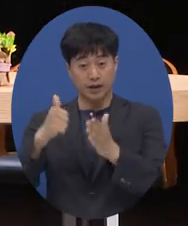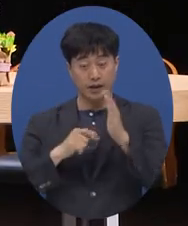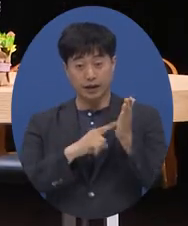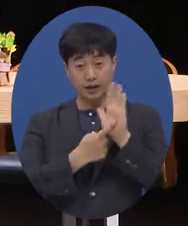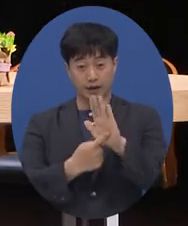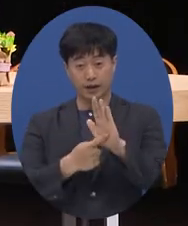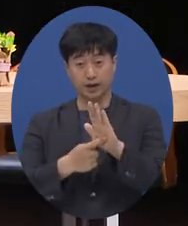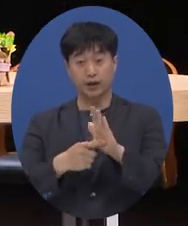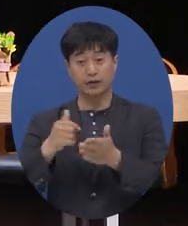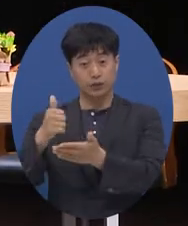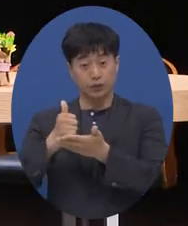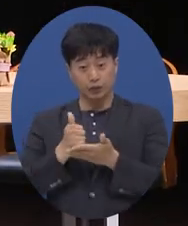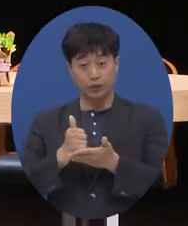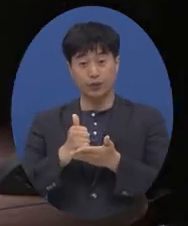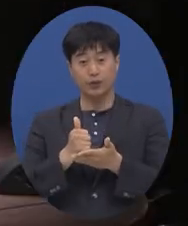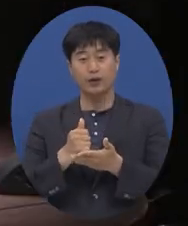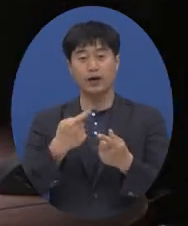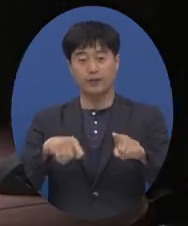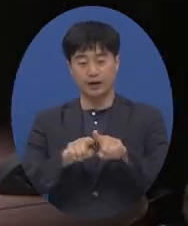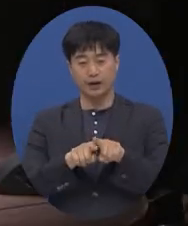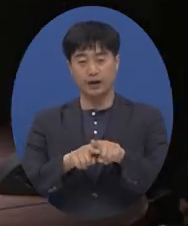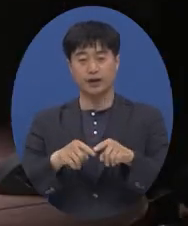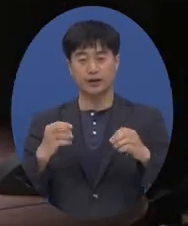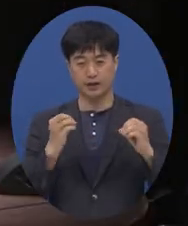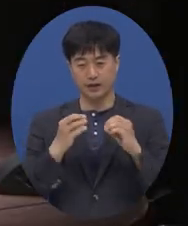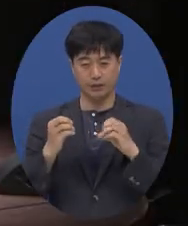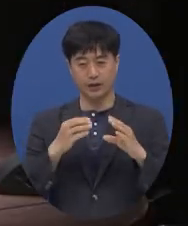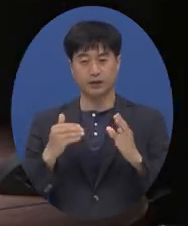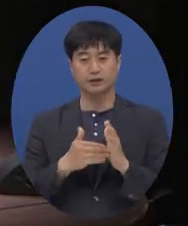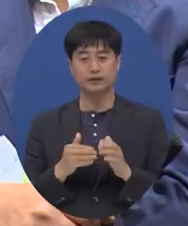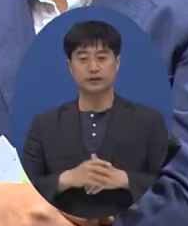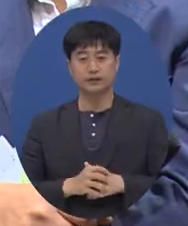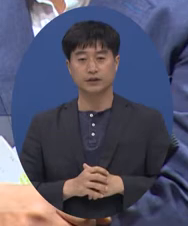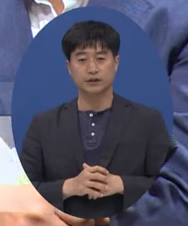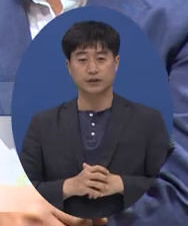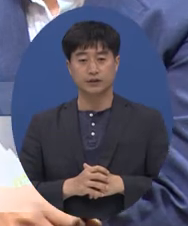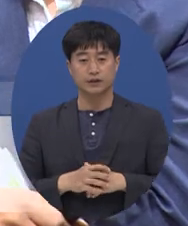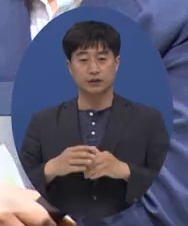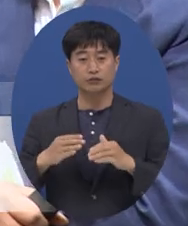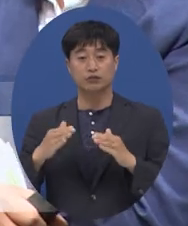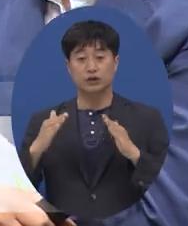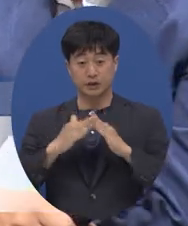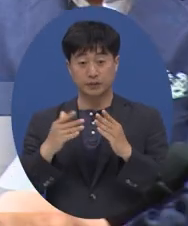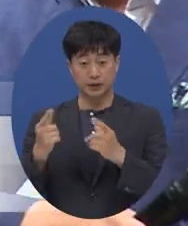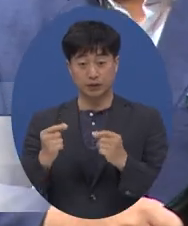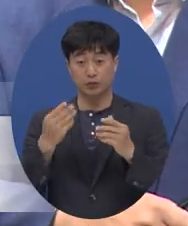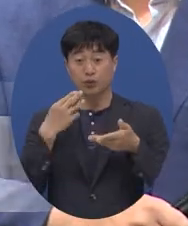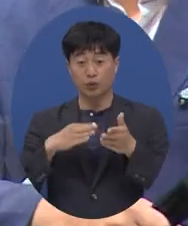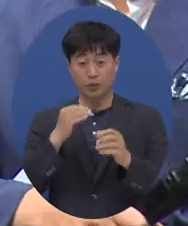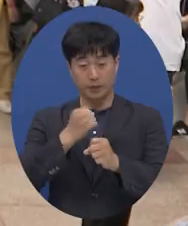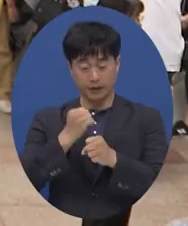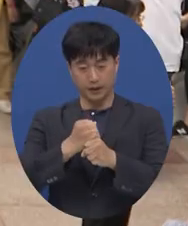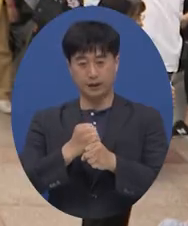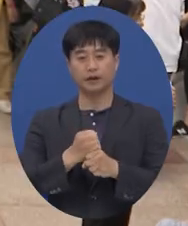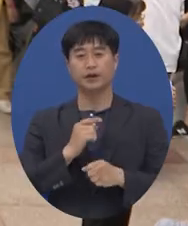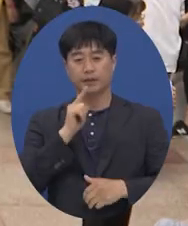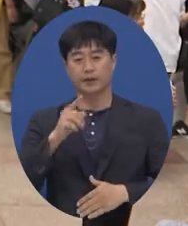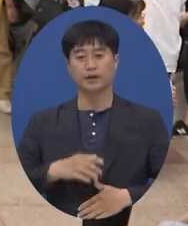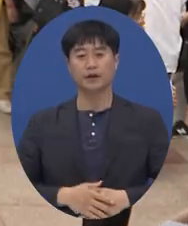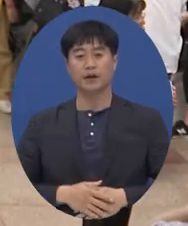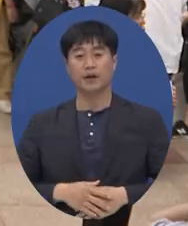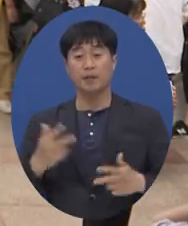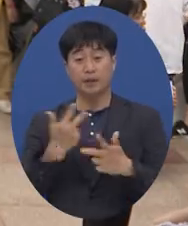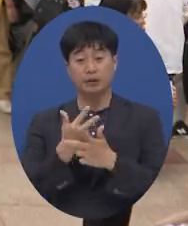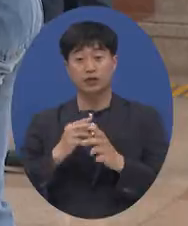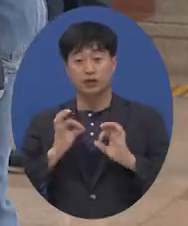나와 화려한 입담을 자랑했습니다. 우리 집 같은 그런 경기도를 저희가 꼭 만들도록 하겠습니다.